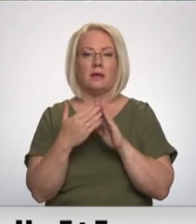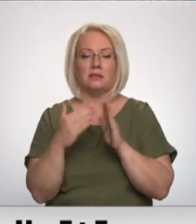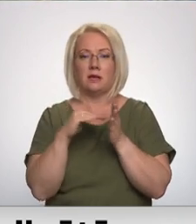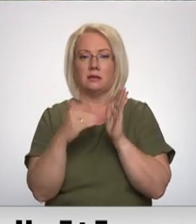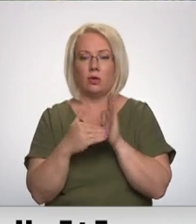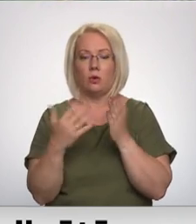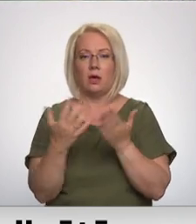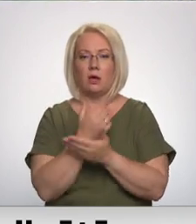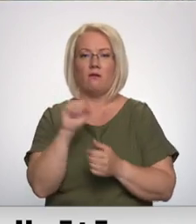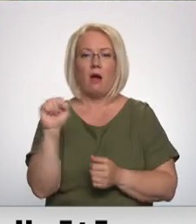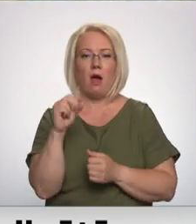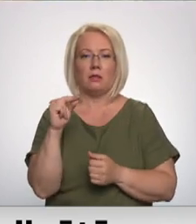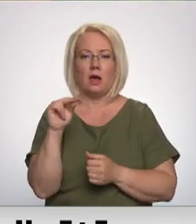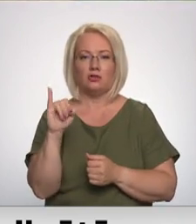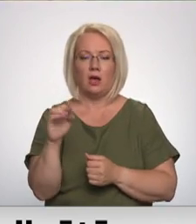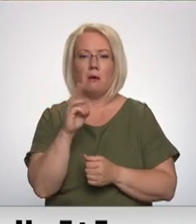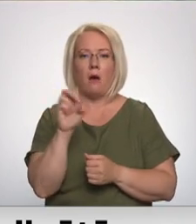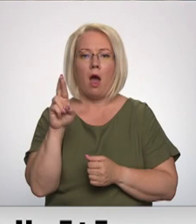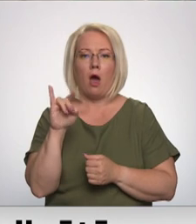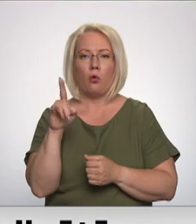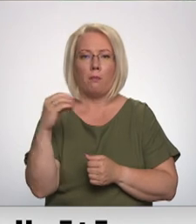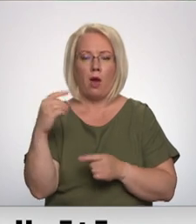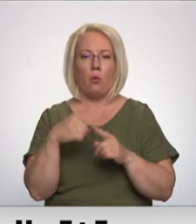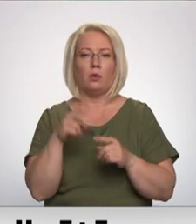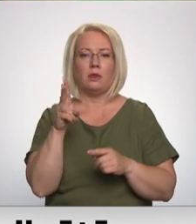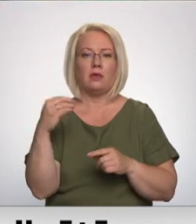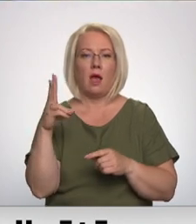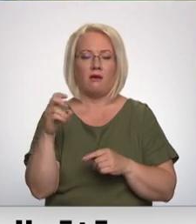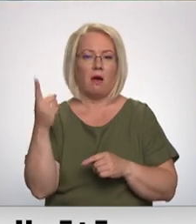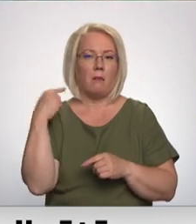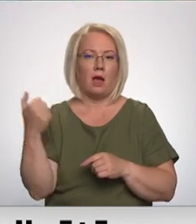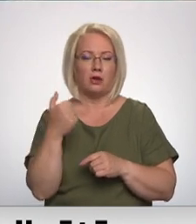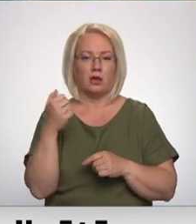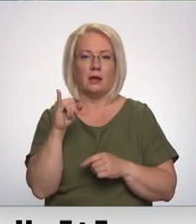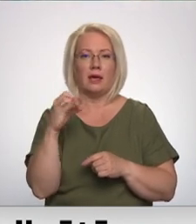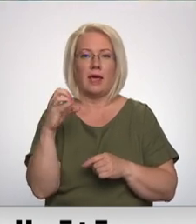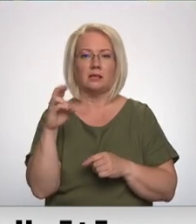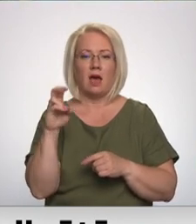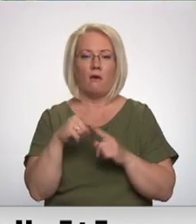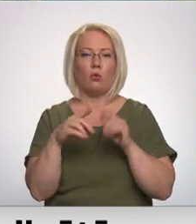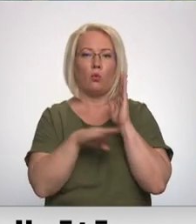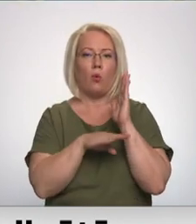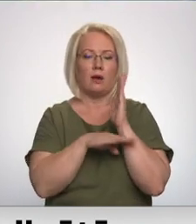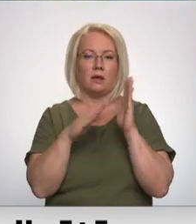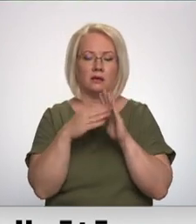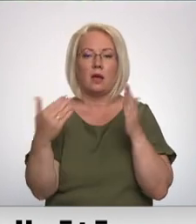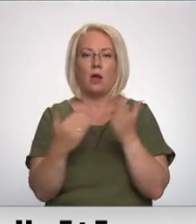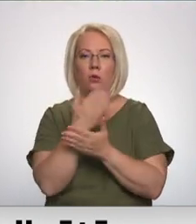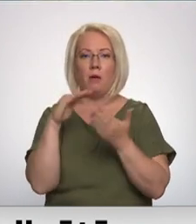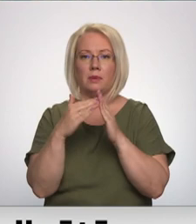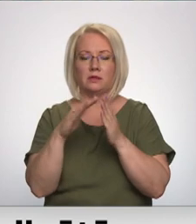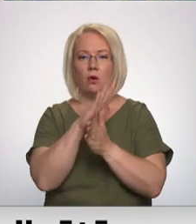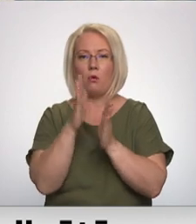status ieguva Ādaži, Mārupe un Ķekava, bet pagājušajā gadā Iecava un Koknese. Līdz ar jaunajām pilsētām pašreiz Latvijā ir